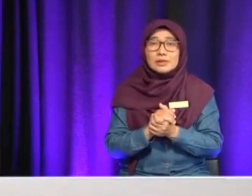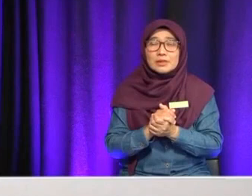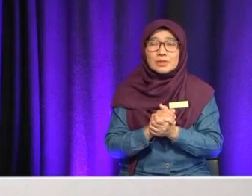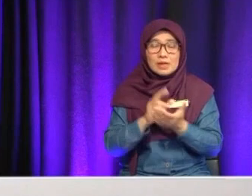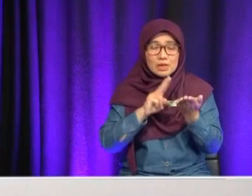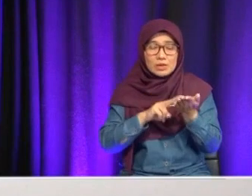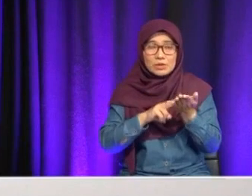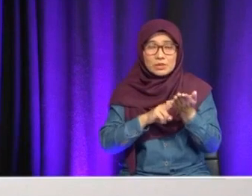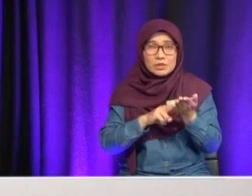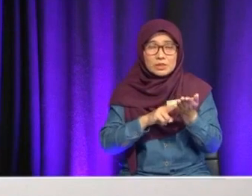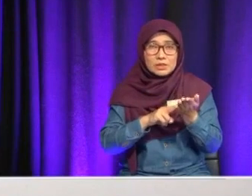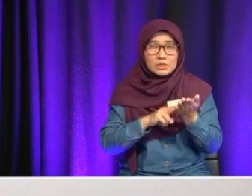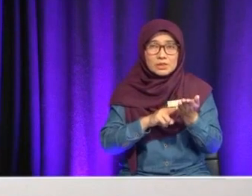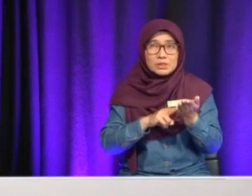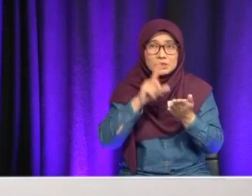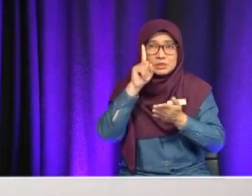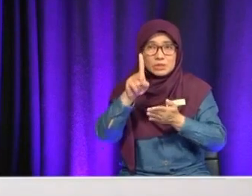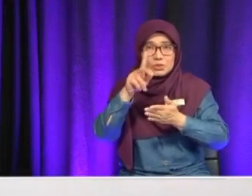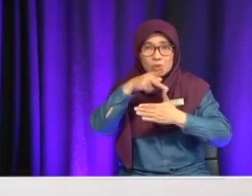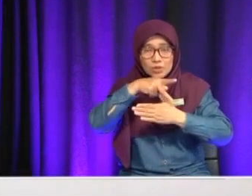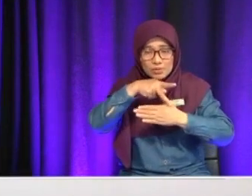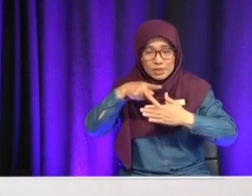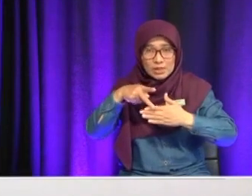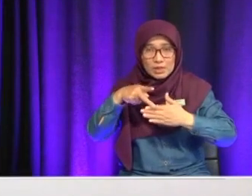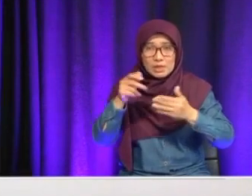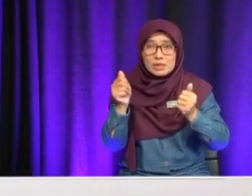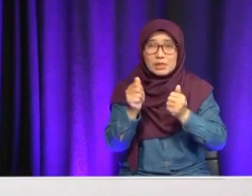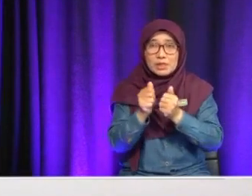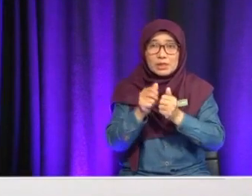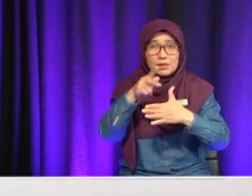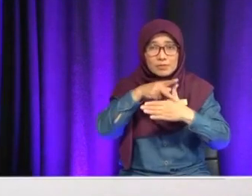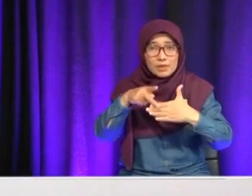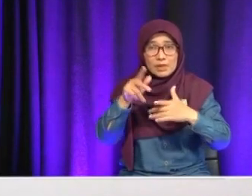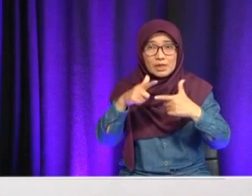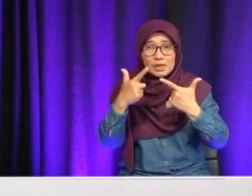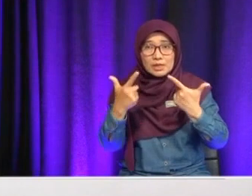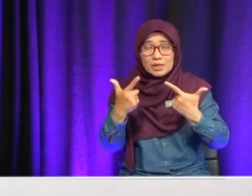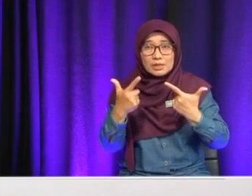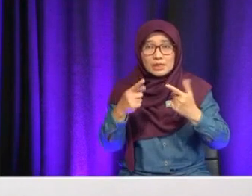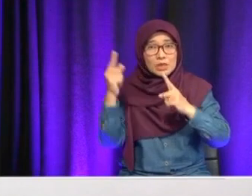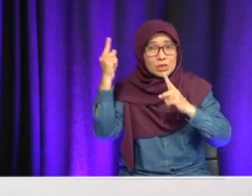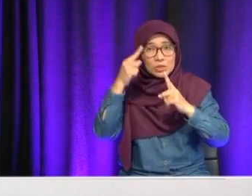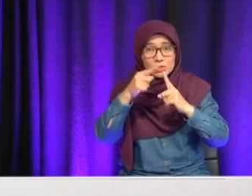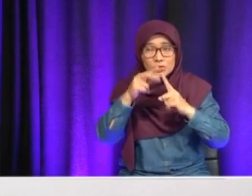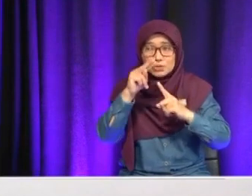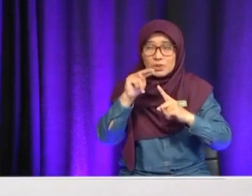Kontrak di antara satu pihak, Ustazah. Okey. Tujuannya untuk apa kontrak tadi?